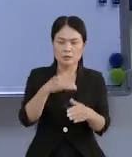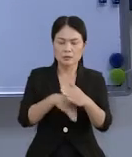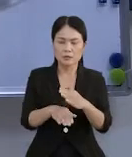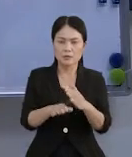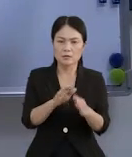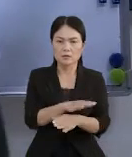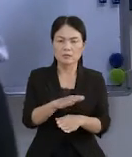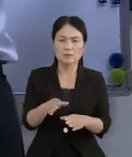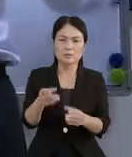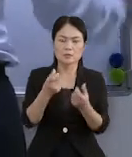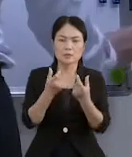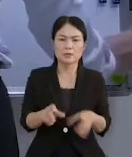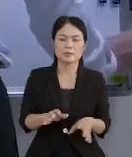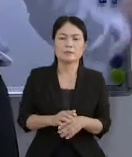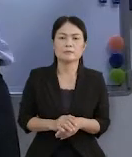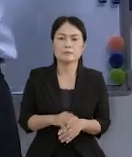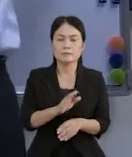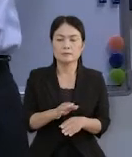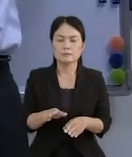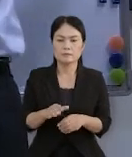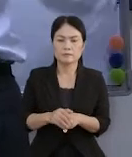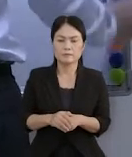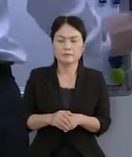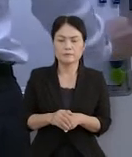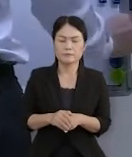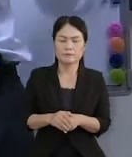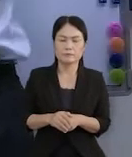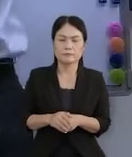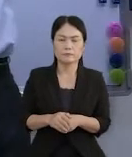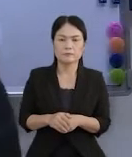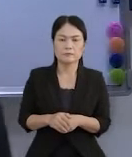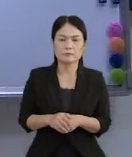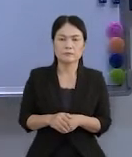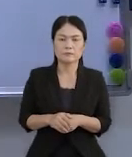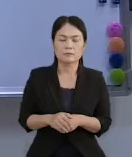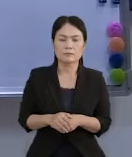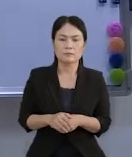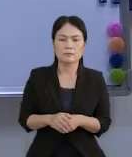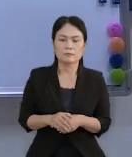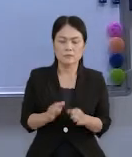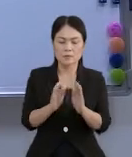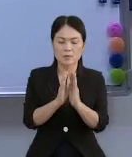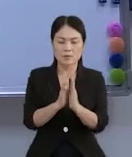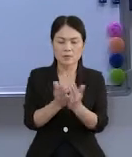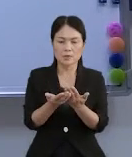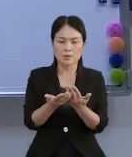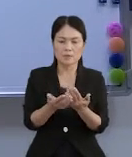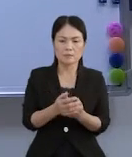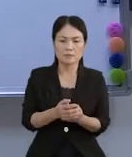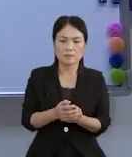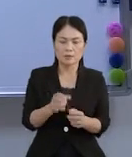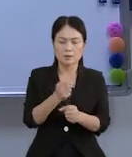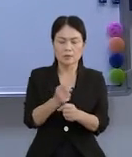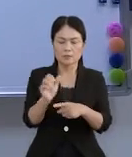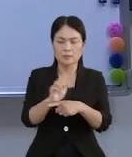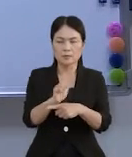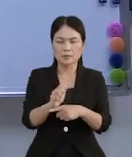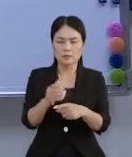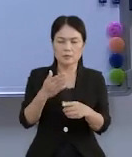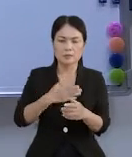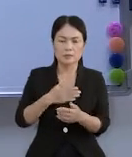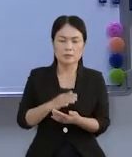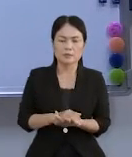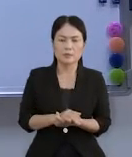xài. Con vô cái đà, mình vô cái đà thế ná, xong vô ở sập hơi láng, hai thưa chấm nọt cho mũi nhạc